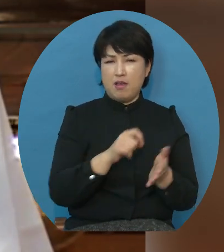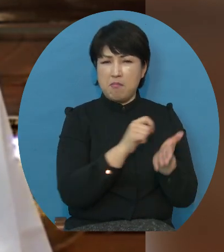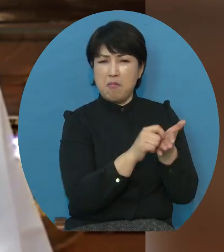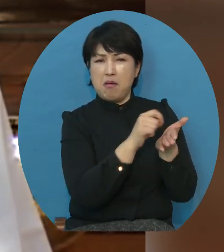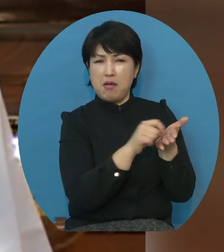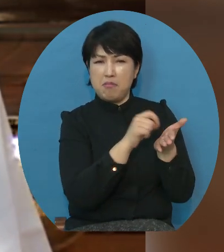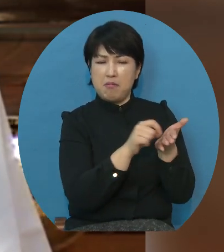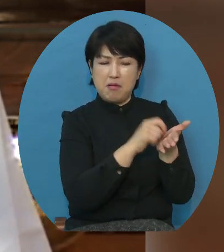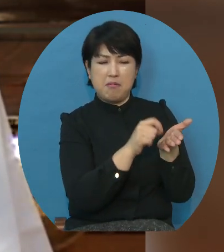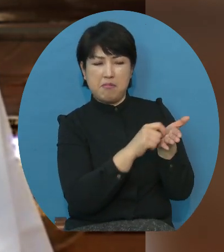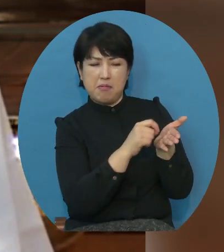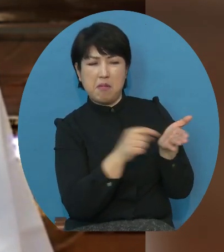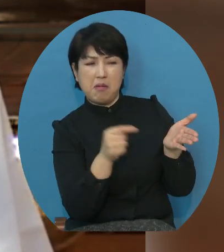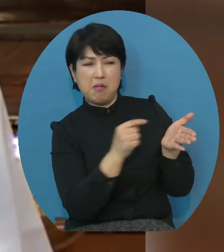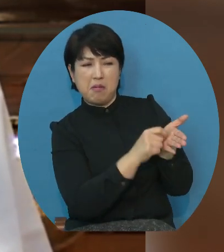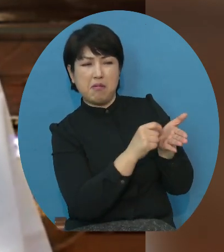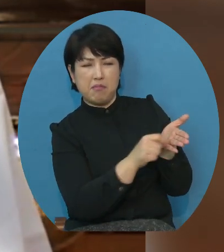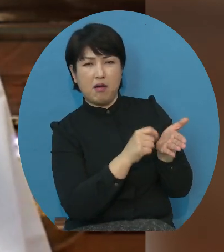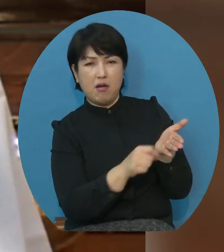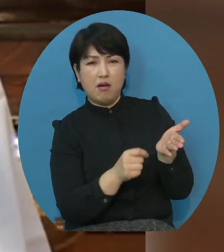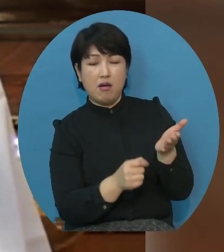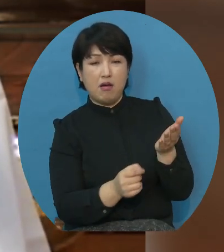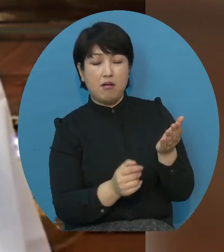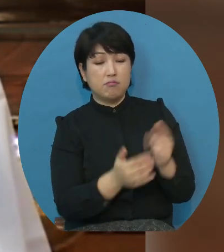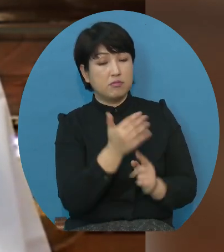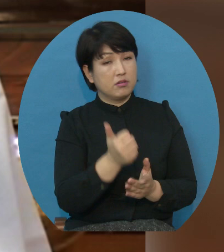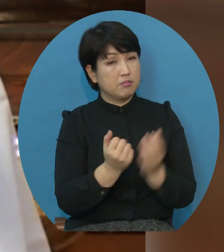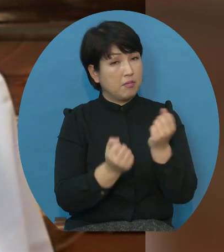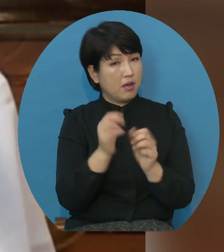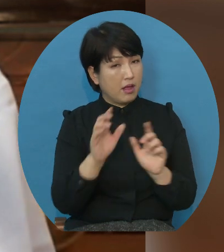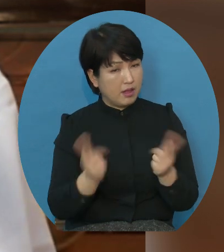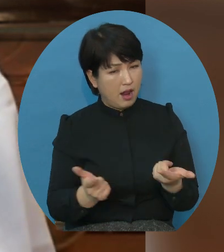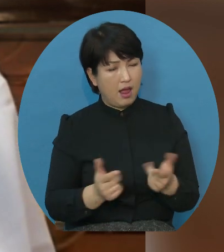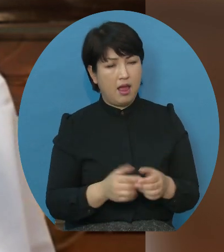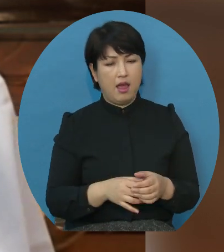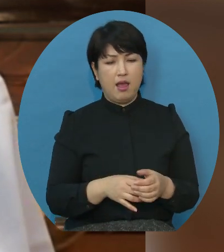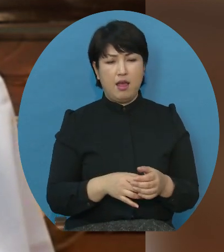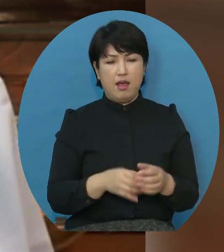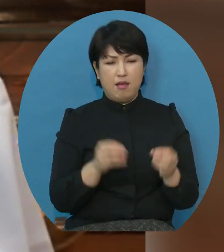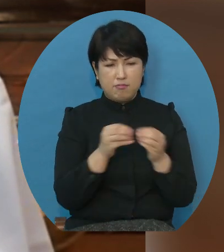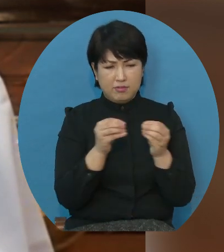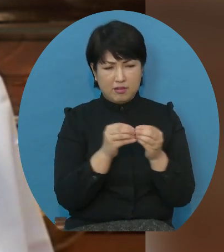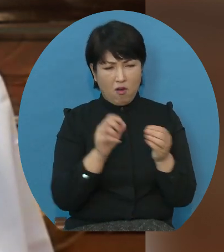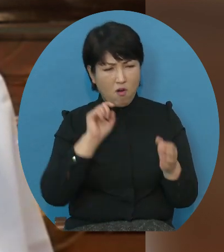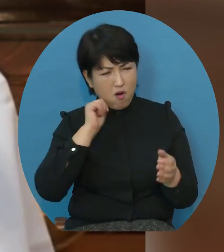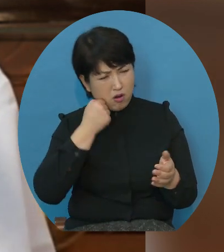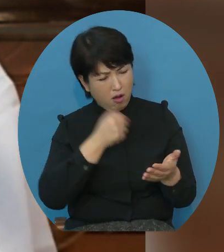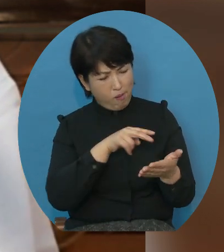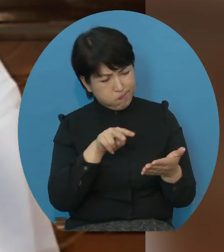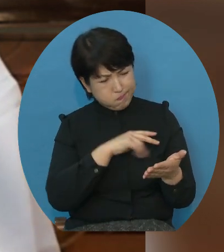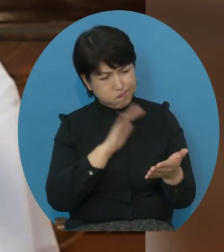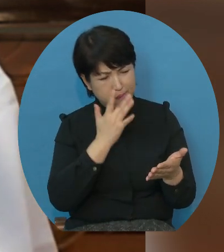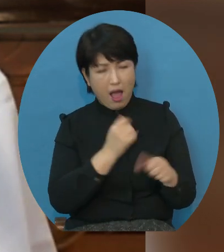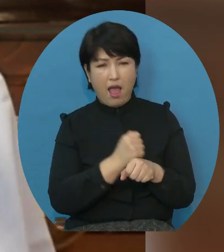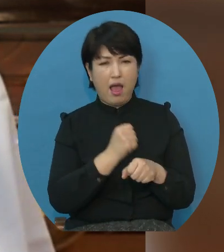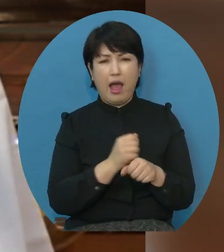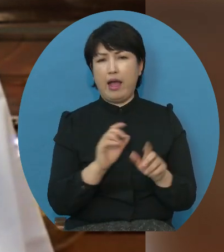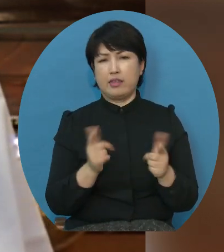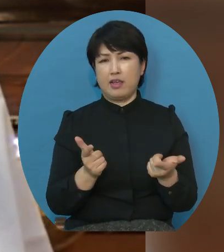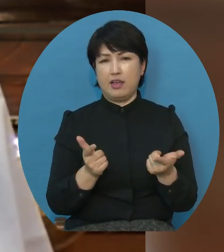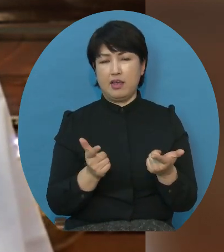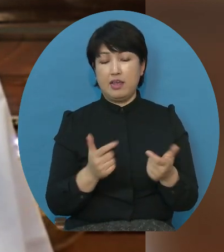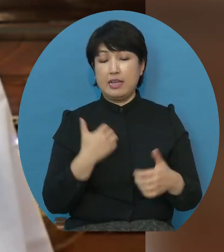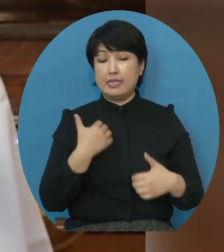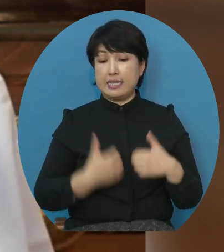각 판의 써가면서 이렇게 얘기하시는 게 아니고 어려운 문자로 얘기하신 게 아니고 뭐가 제일 즐거운